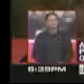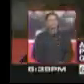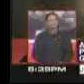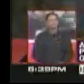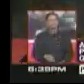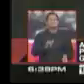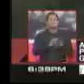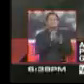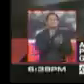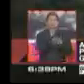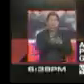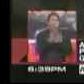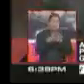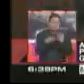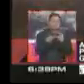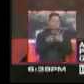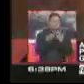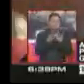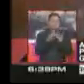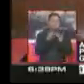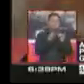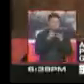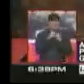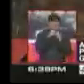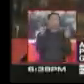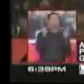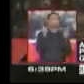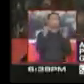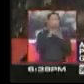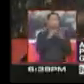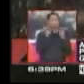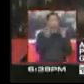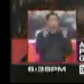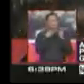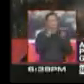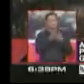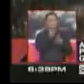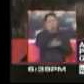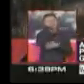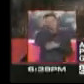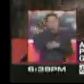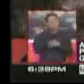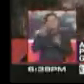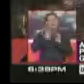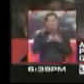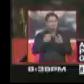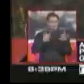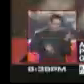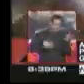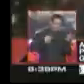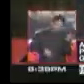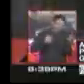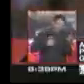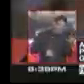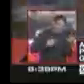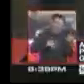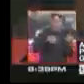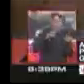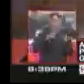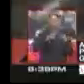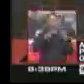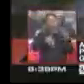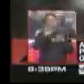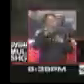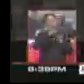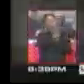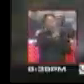Dito ikinuwento ni Philip na sa sobrang gulat niya sa pagkapanalo, nakalimutan na niya kung paano tugtugin ang gitara. Sa susunod na